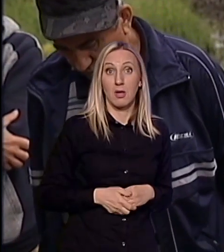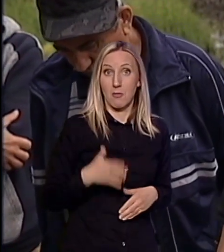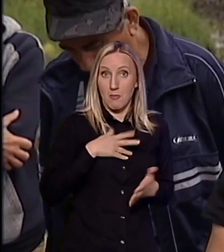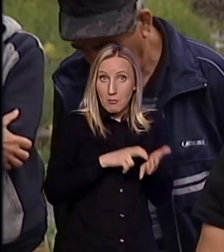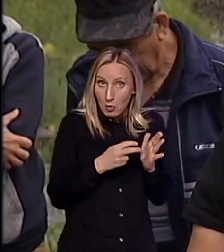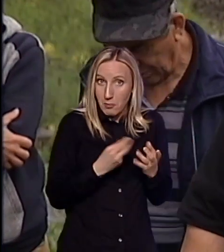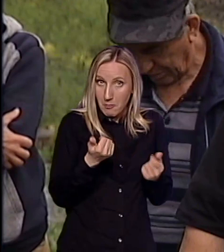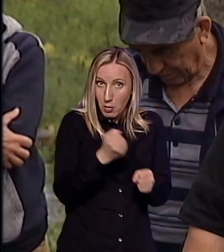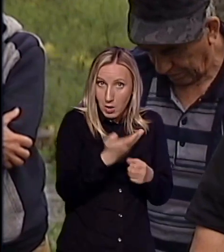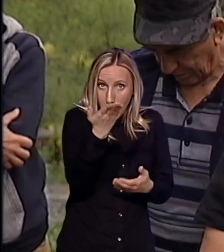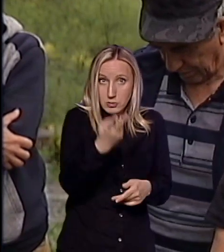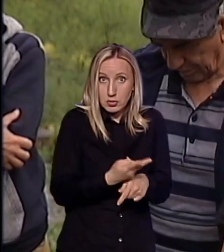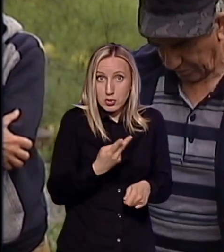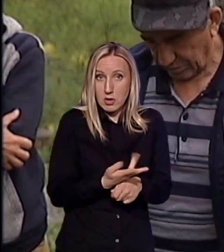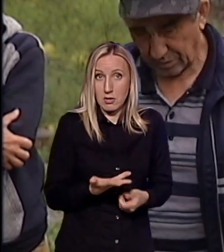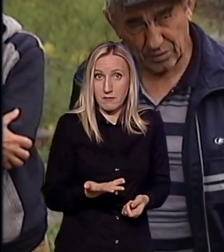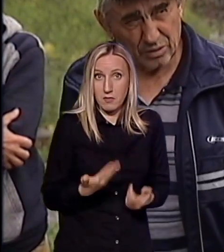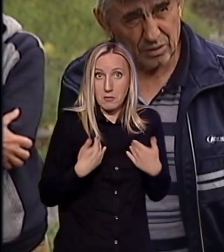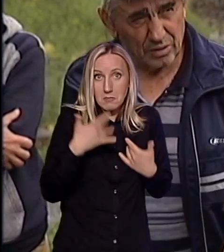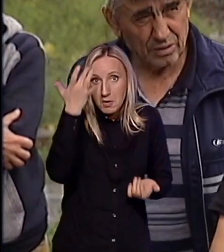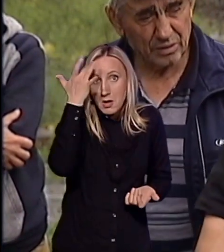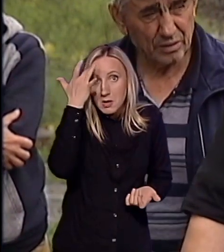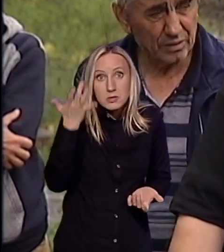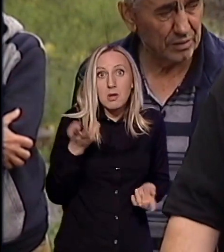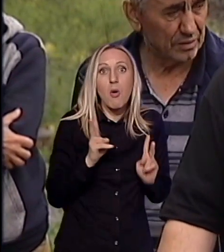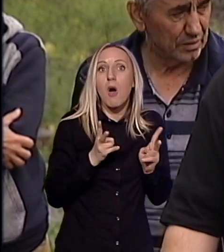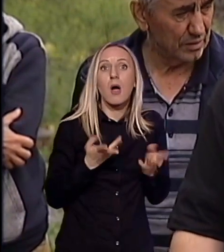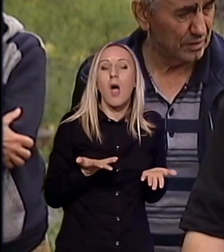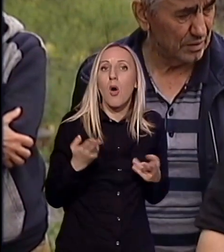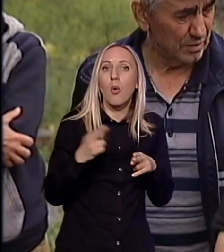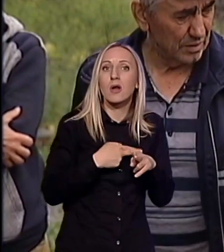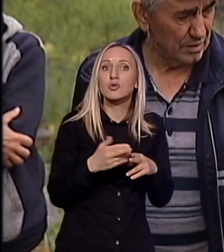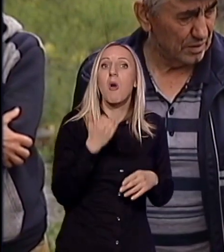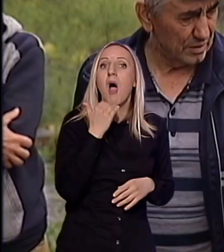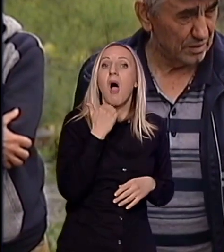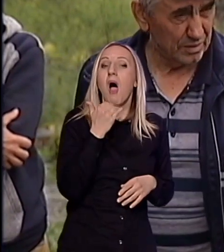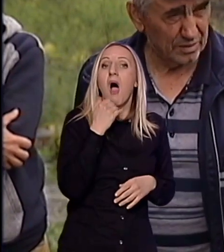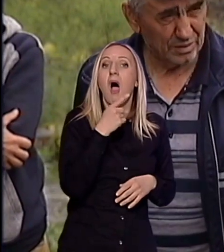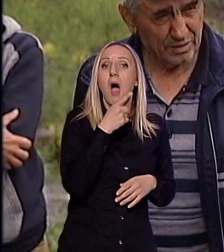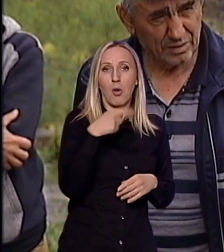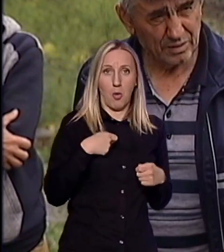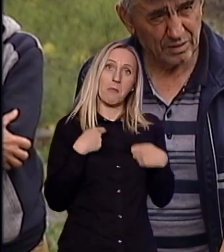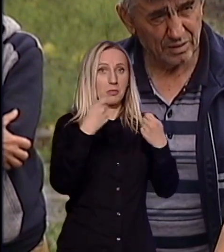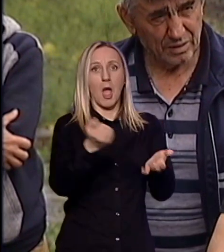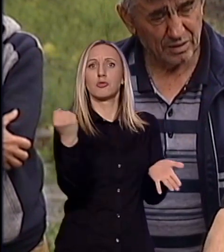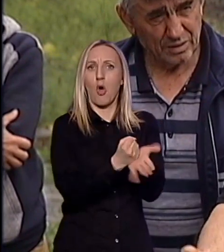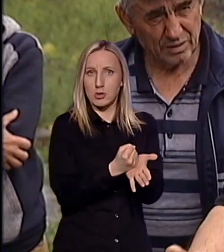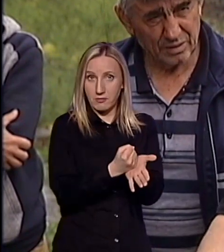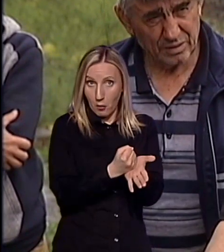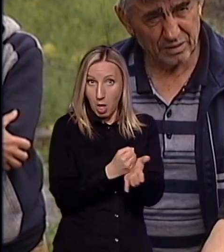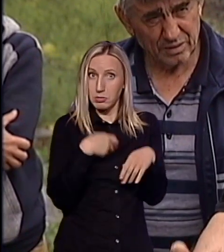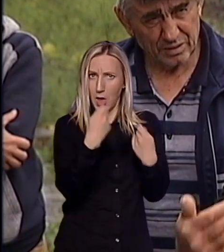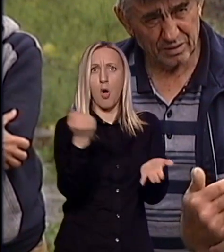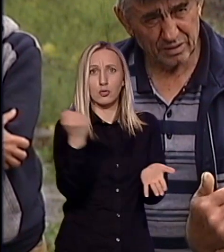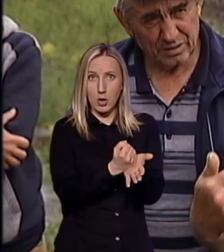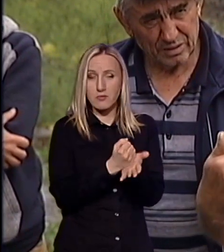problemu poradi država, jer mi ne znamo kako to da rešimo ako neko izda nekome dozvolu, izdao mu